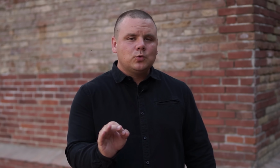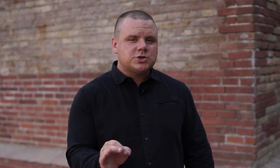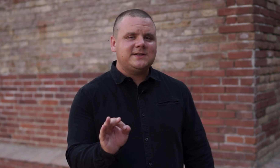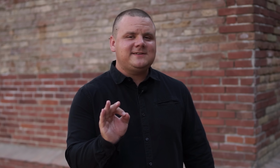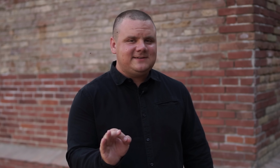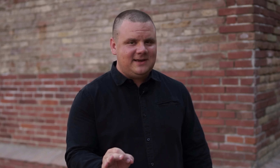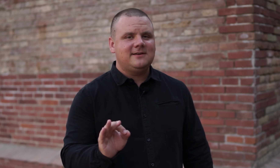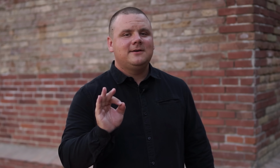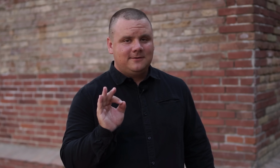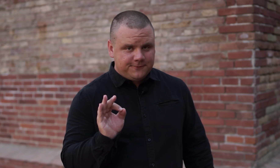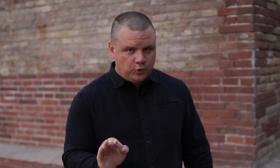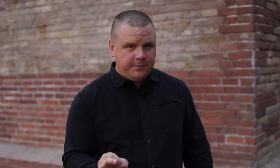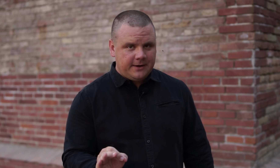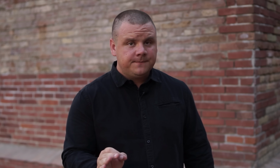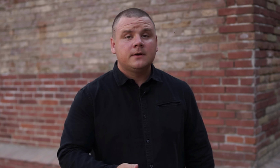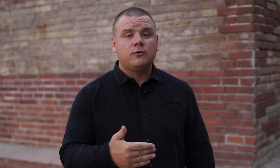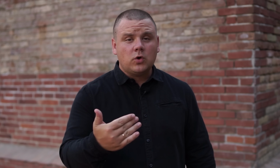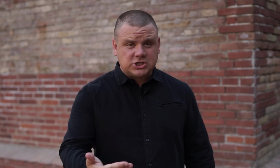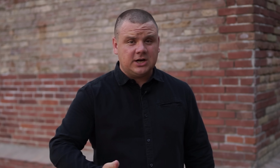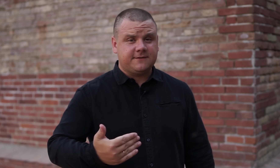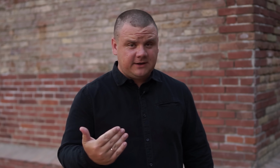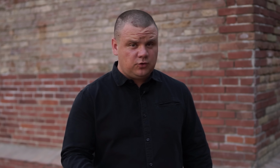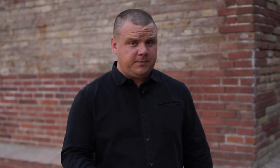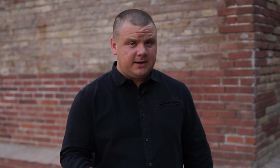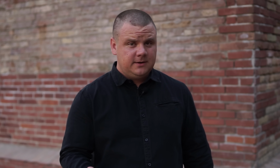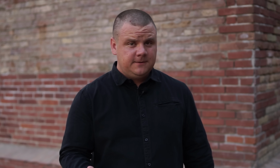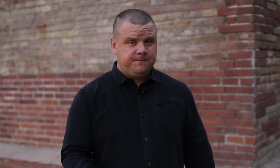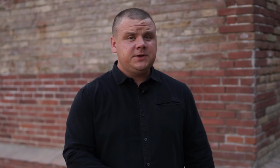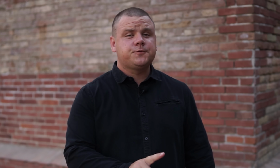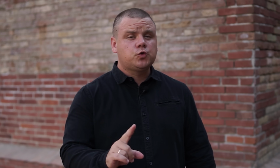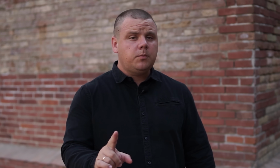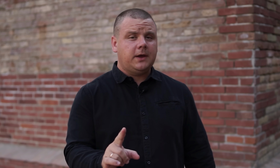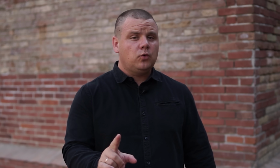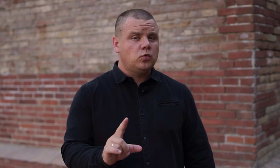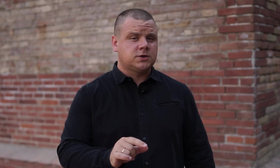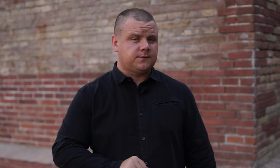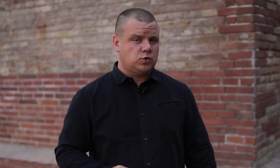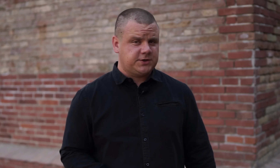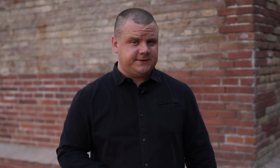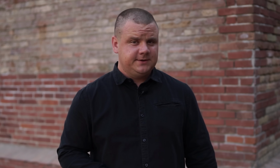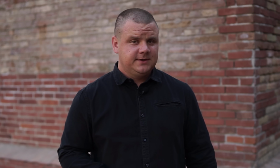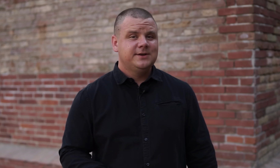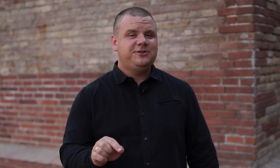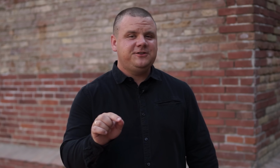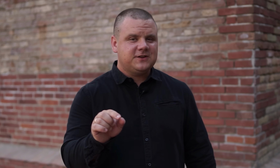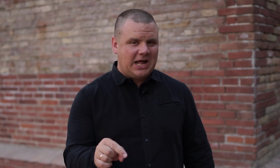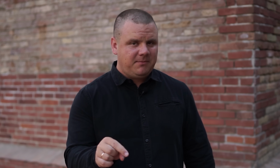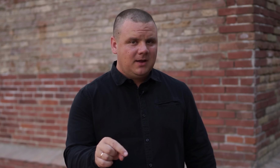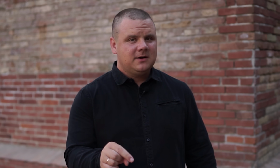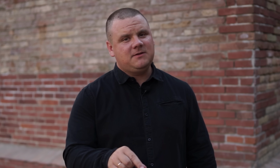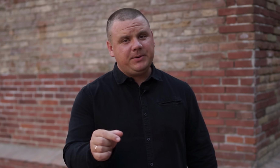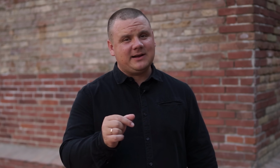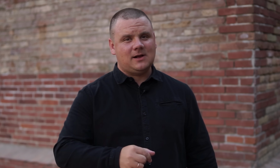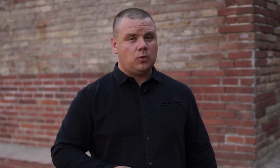что лучше сидеть в тюрьме, в лукашенковской тюрьме. Не вздумай улучшить свою жизнь. Сиди